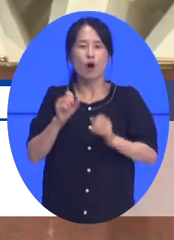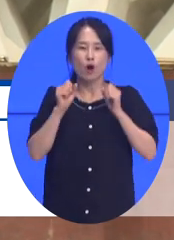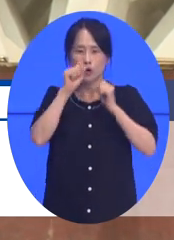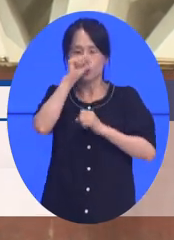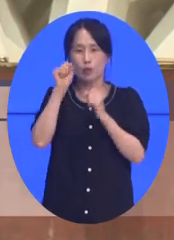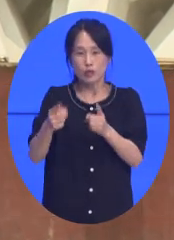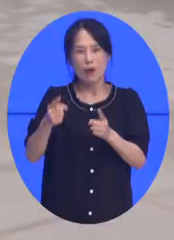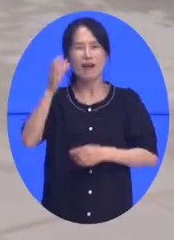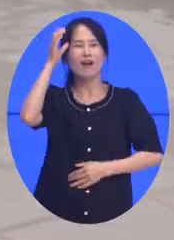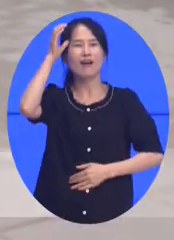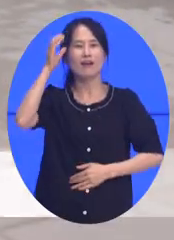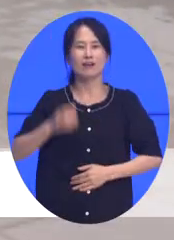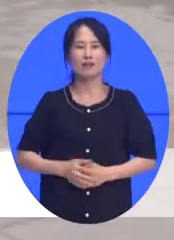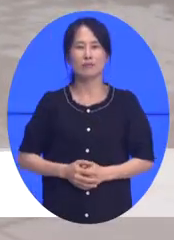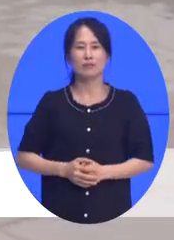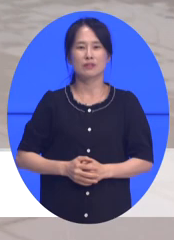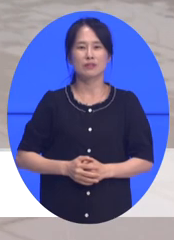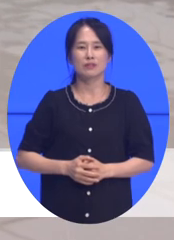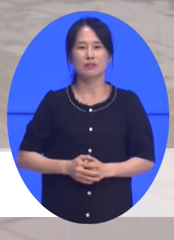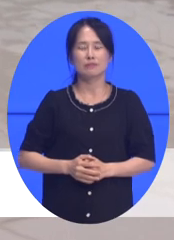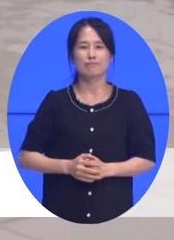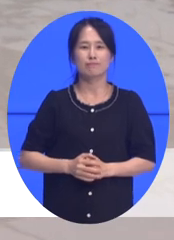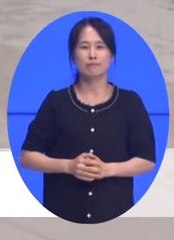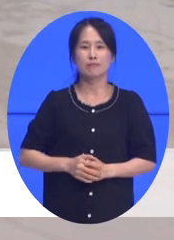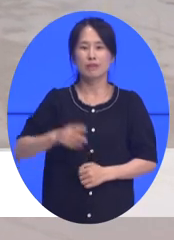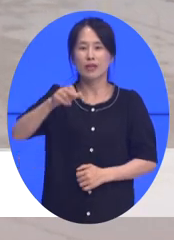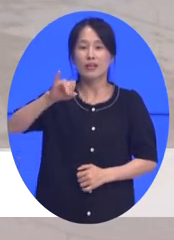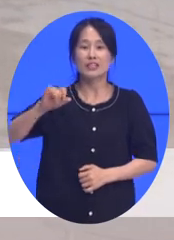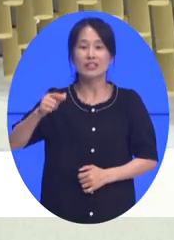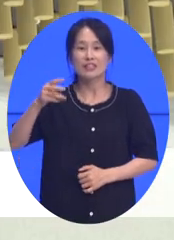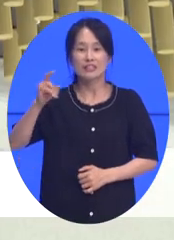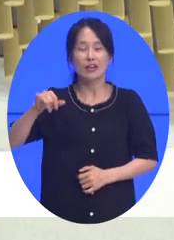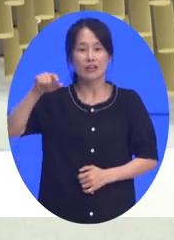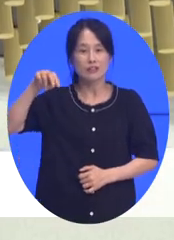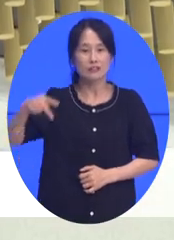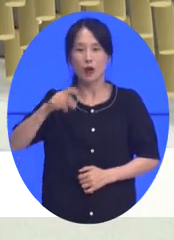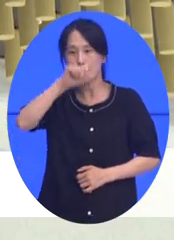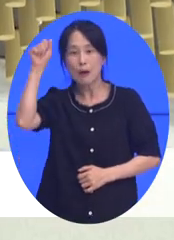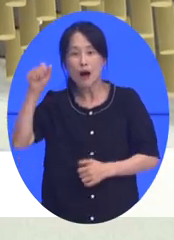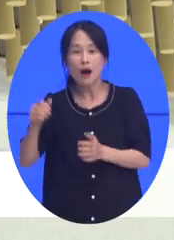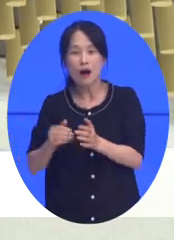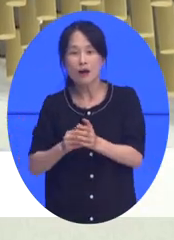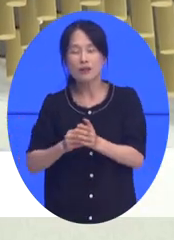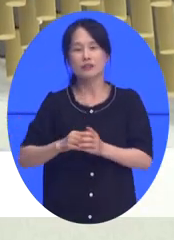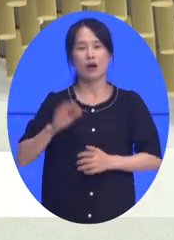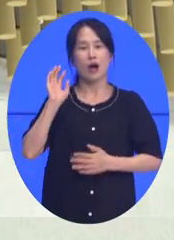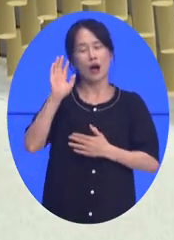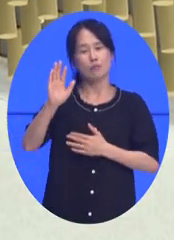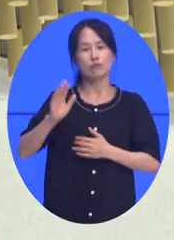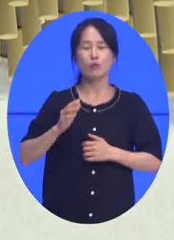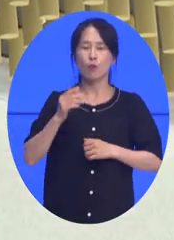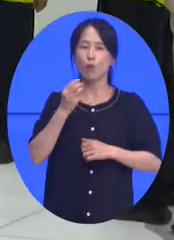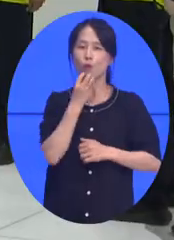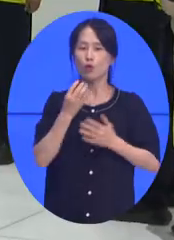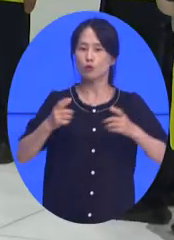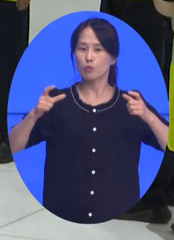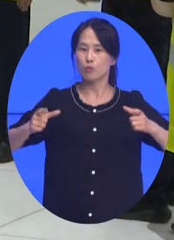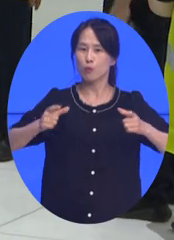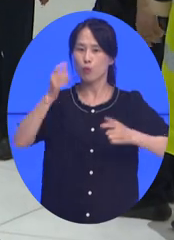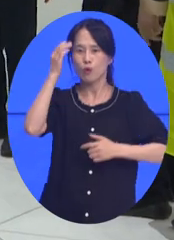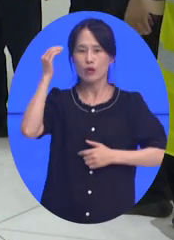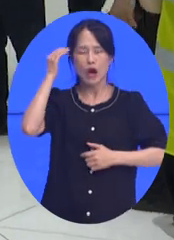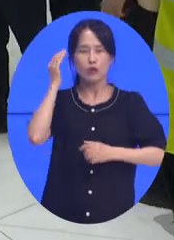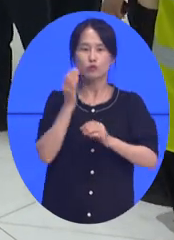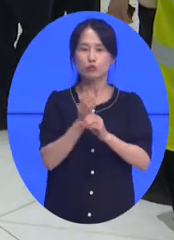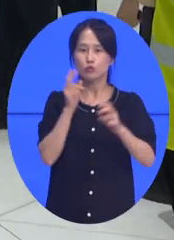되기를 기대하고 있습니다. 도산화 기관인 킨텍스가 운영권을 수주하며 앞으로 국내 기업들이 세계적 무역 전시회에